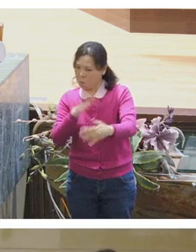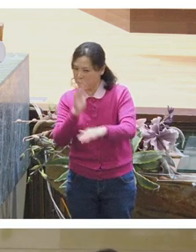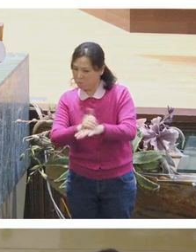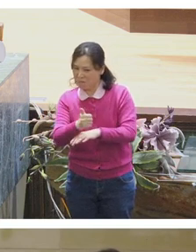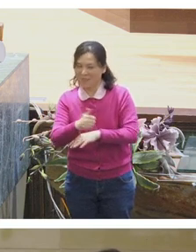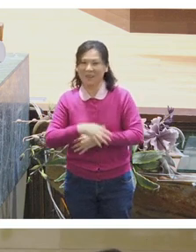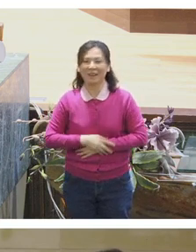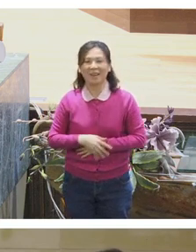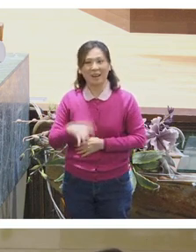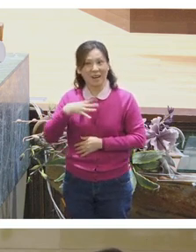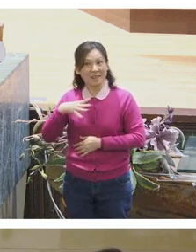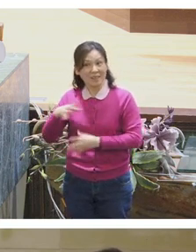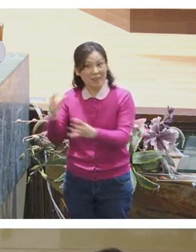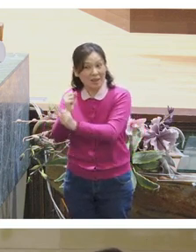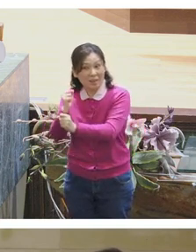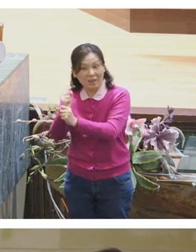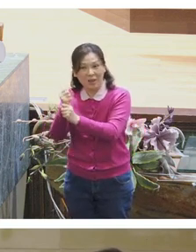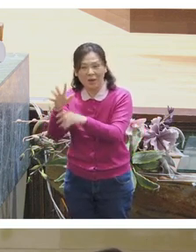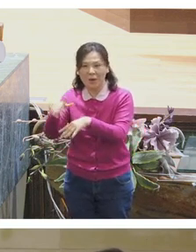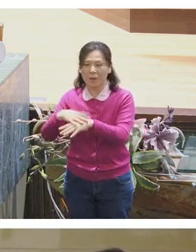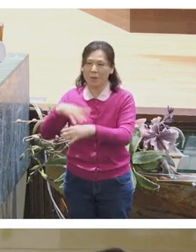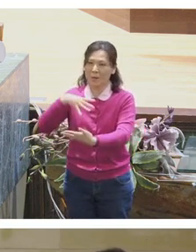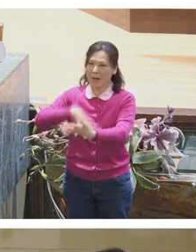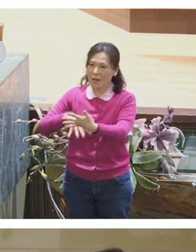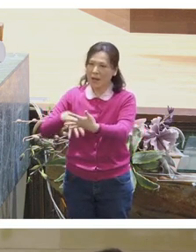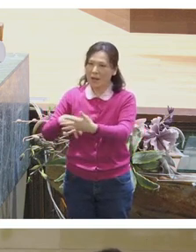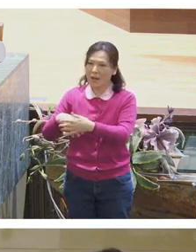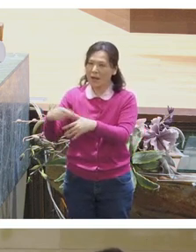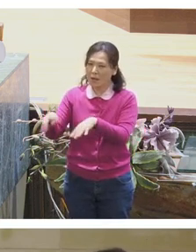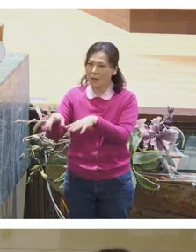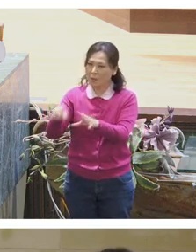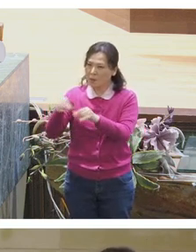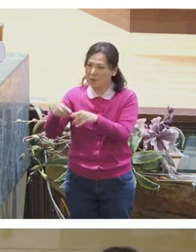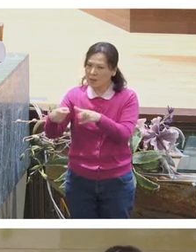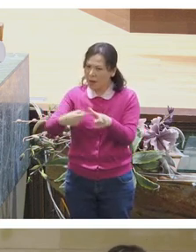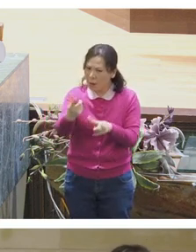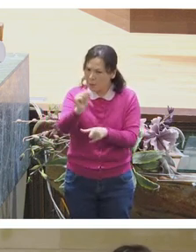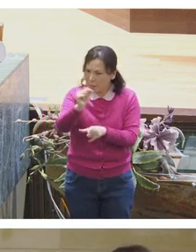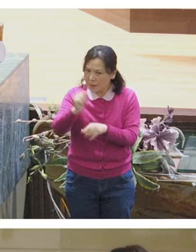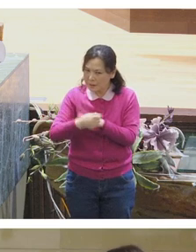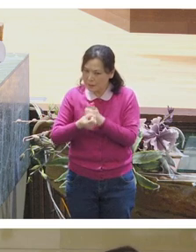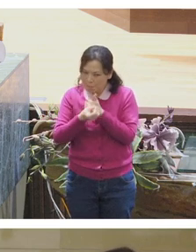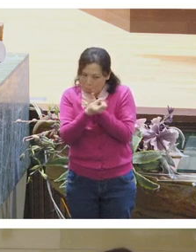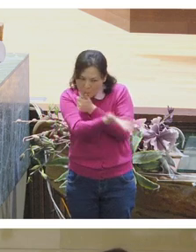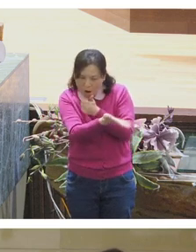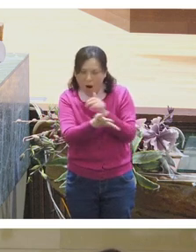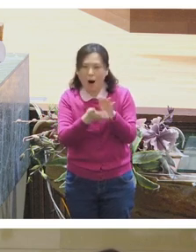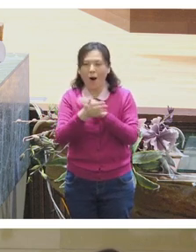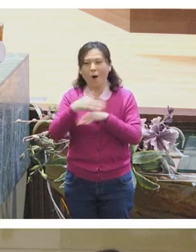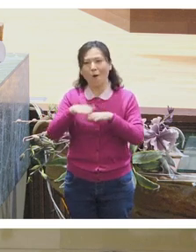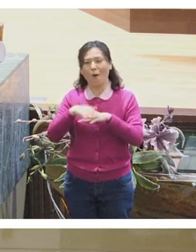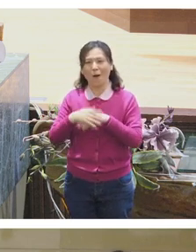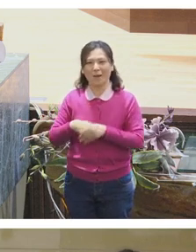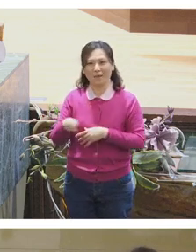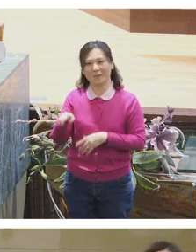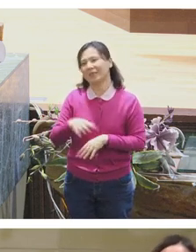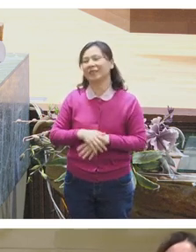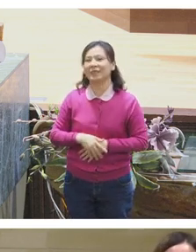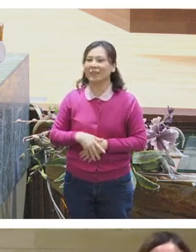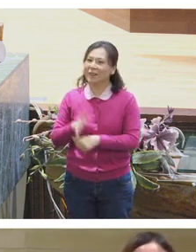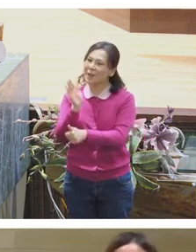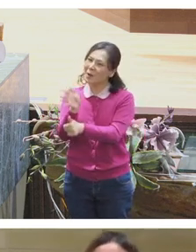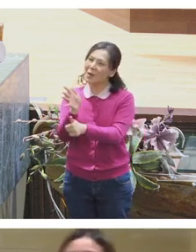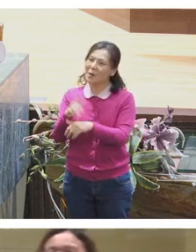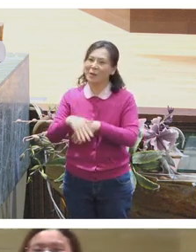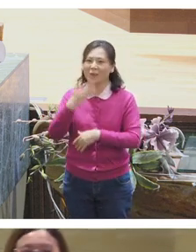同事会把政府内部非公开资讯泄露给侧翼制图。小编你绝对不要站出来，请问政府